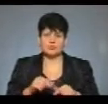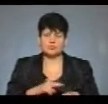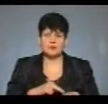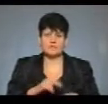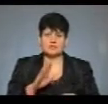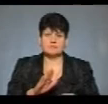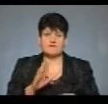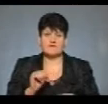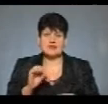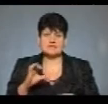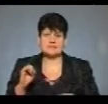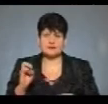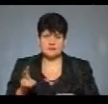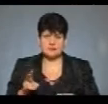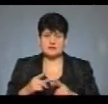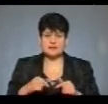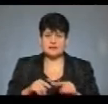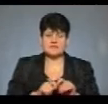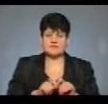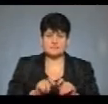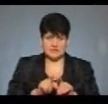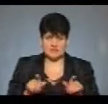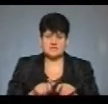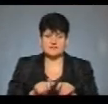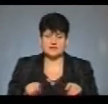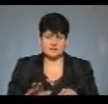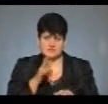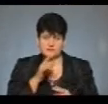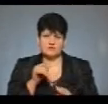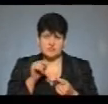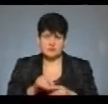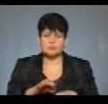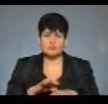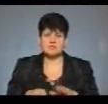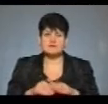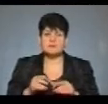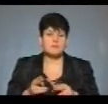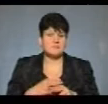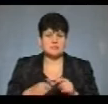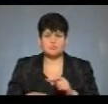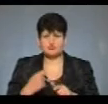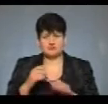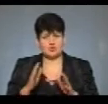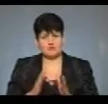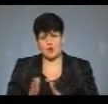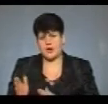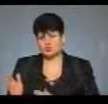Василик. Дільниця відкрилась вчасно, голосування проводиться, відбуваються вибори без порушень громадського порядку.